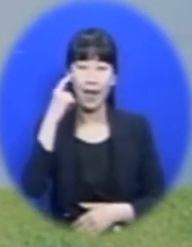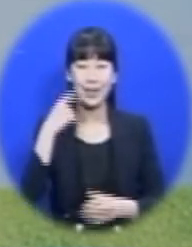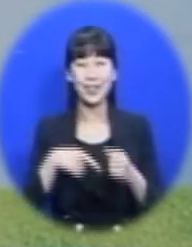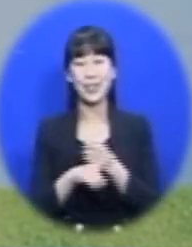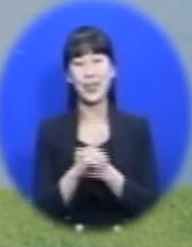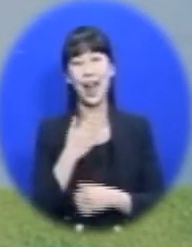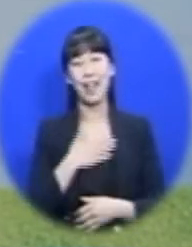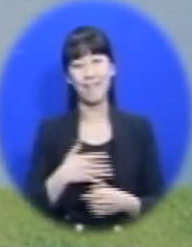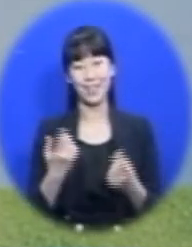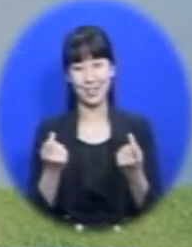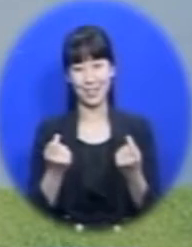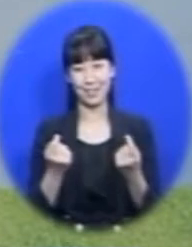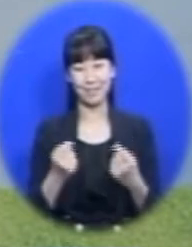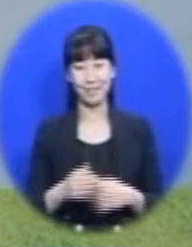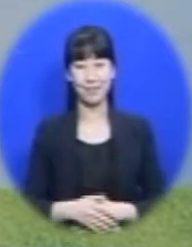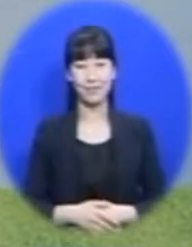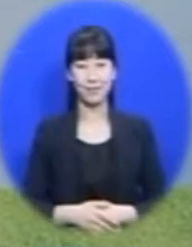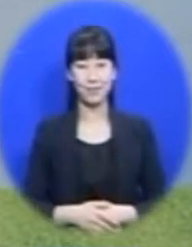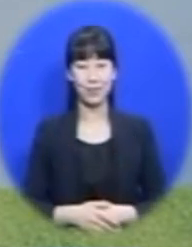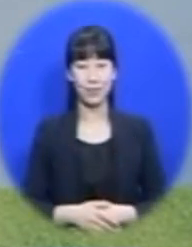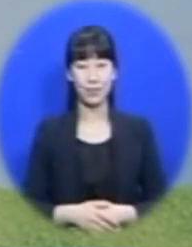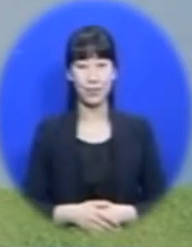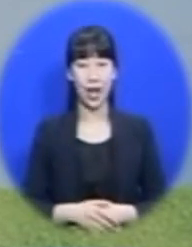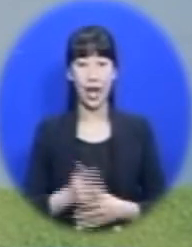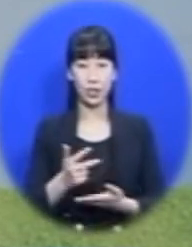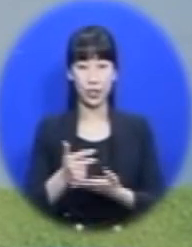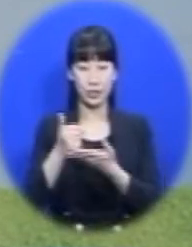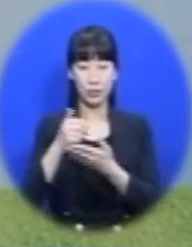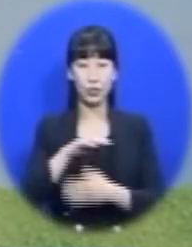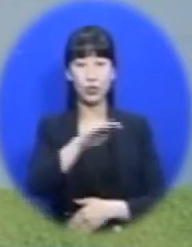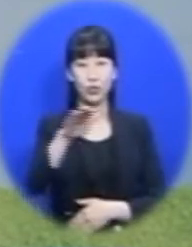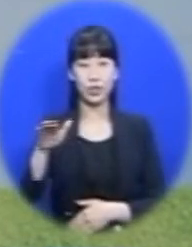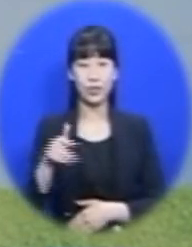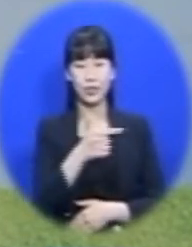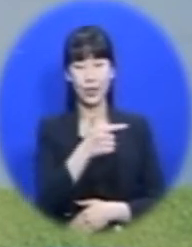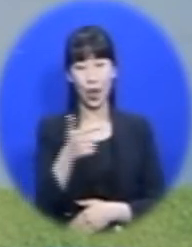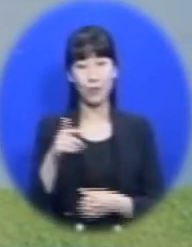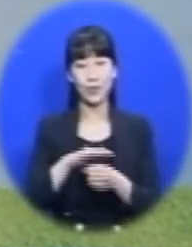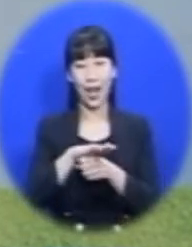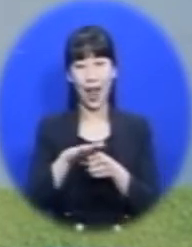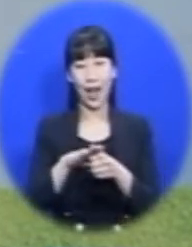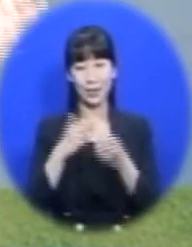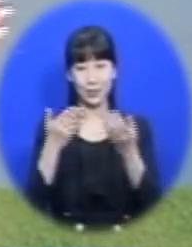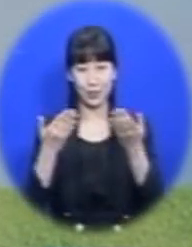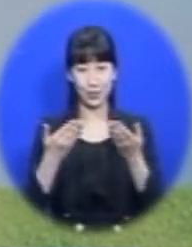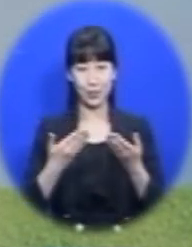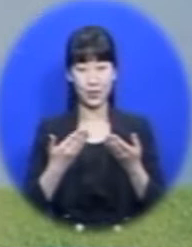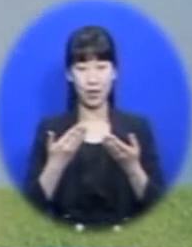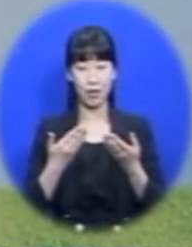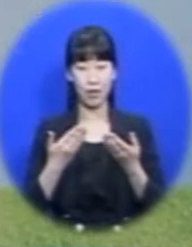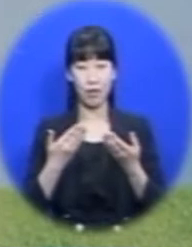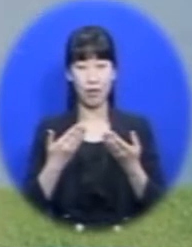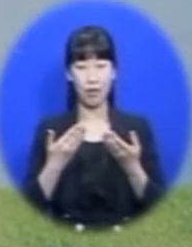같아요. 우리 주님은 우리를 너무너무 사랑하십니다. 어느 정도 사랑하시냐면 우리를 위해서